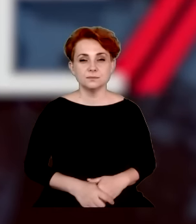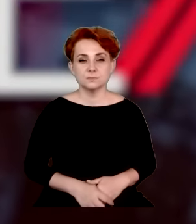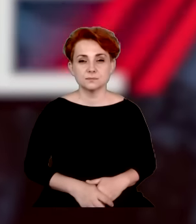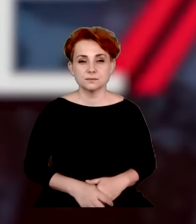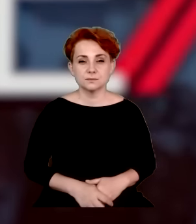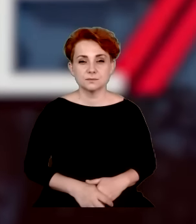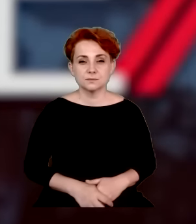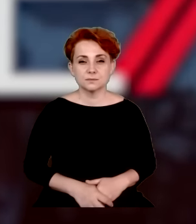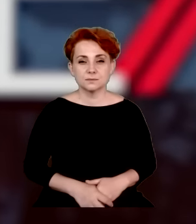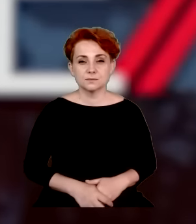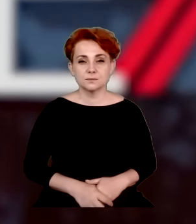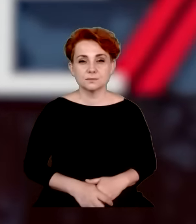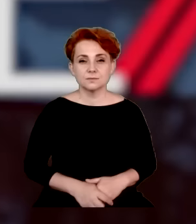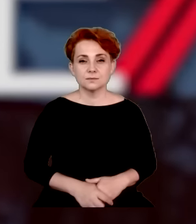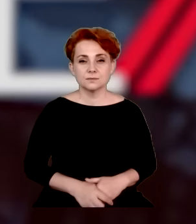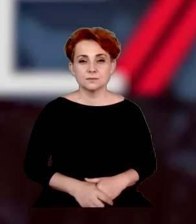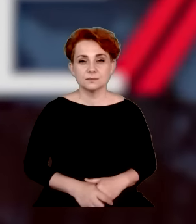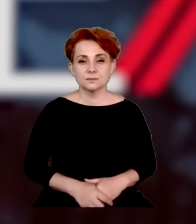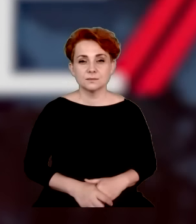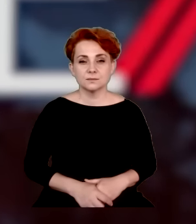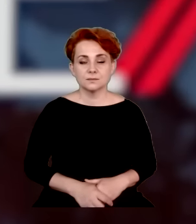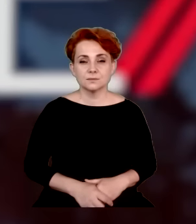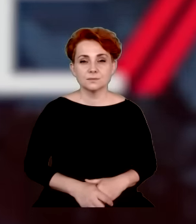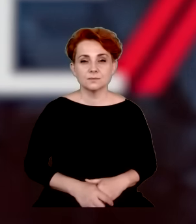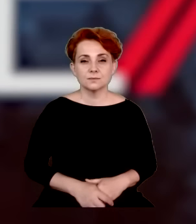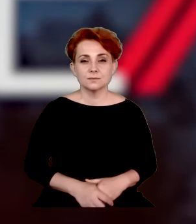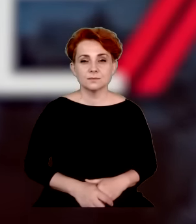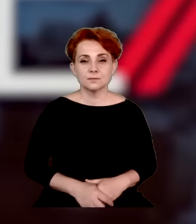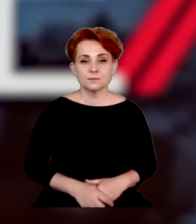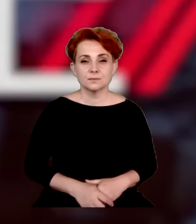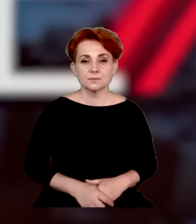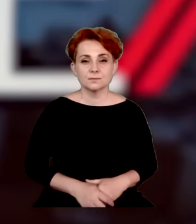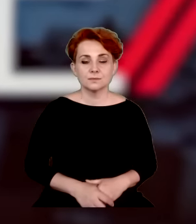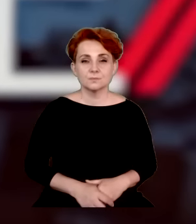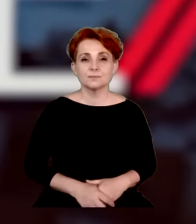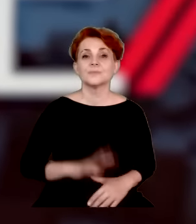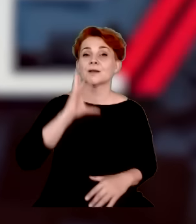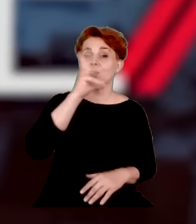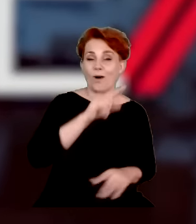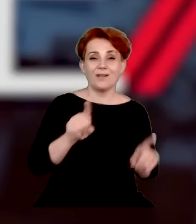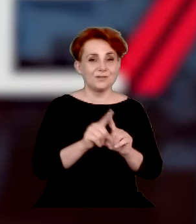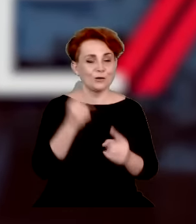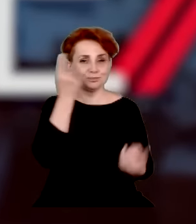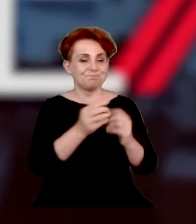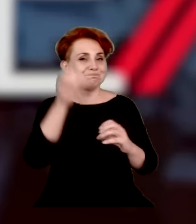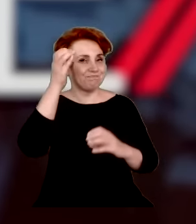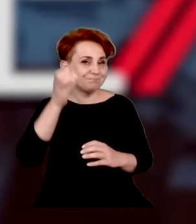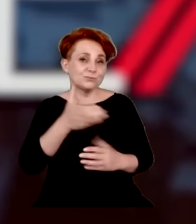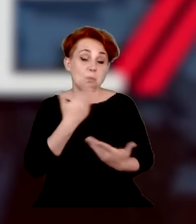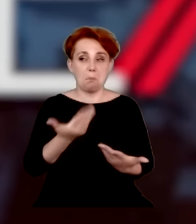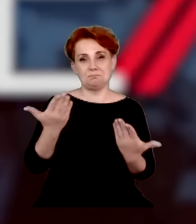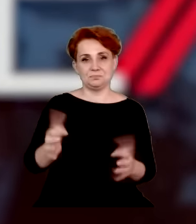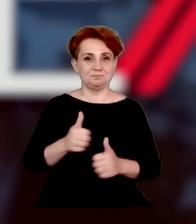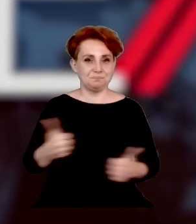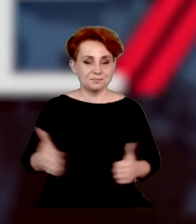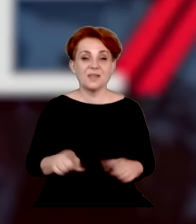Może. Wystarczy mieć coś do powiedzenia. A jeśli jeszcze w dodatku w parze z rozumem idzie i uroda, to naprawdę nie ma się do czego przyczepić. Warto